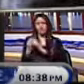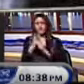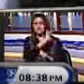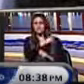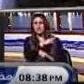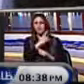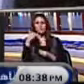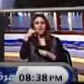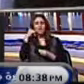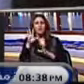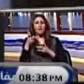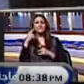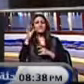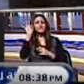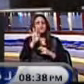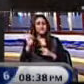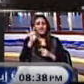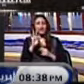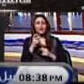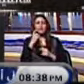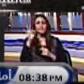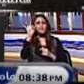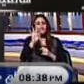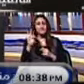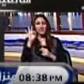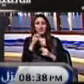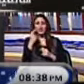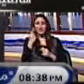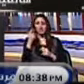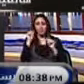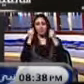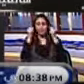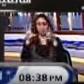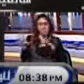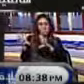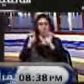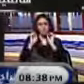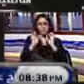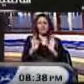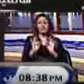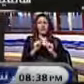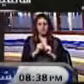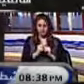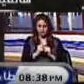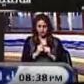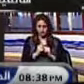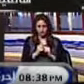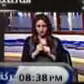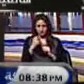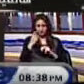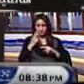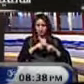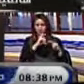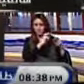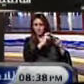كان يجي يكلمه، لو قول لي في حد جنب منك اتكلم اللي انت كانك صنايعي شغال معاك وكده وصور في الموضوع. قلت له حاضر. قال لي ولا